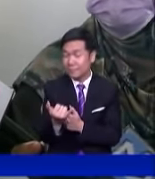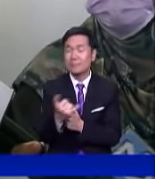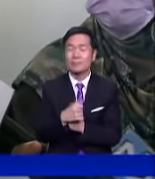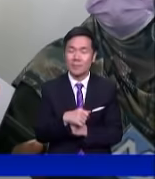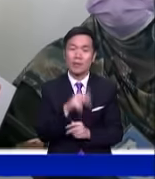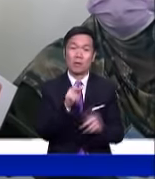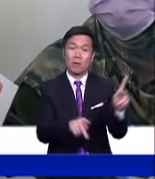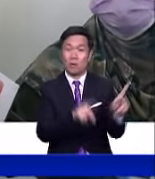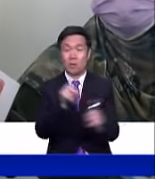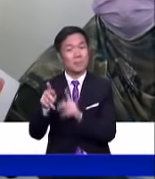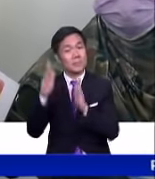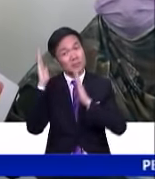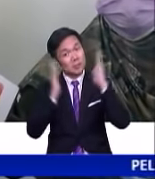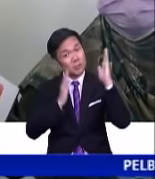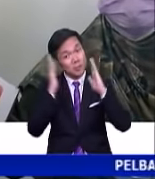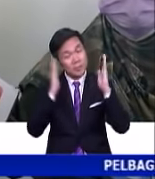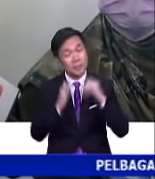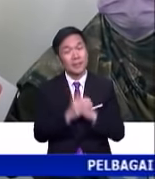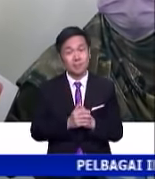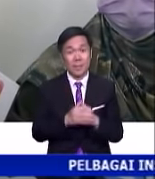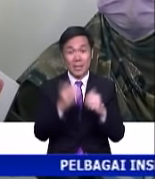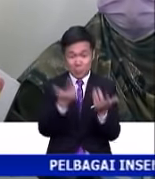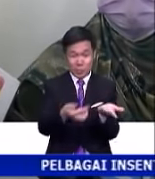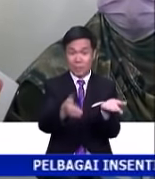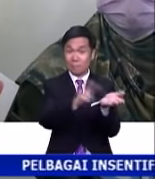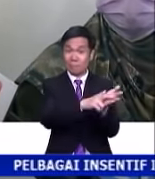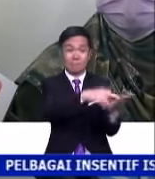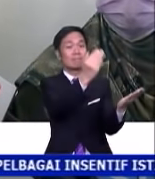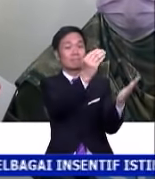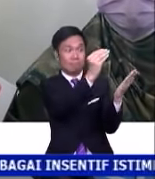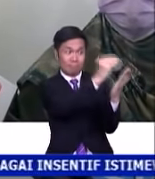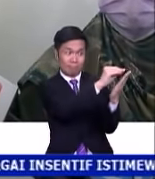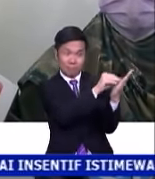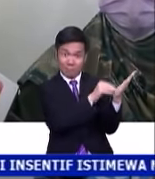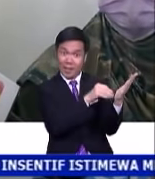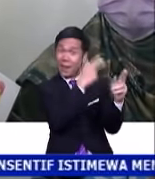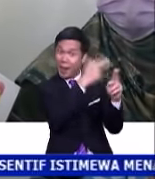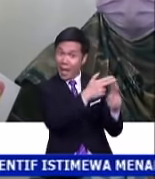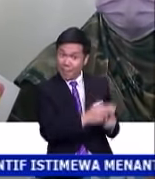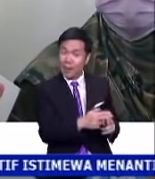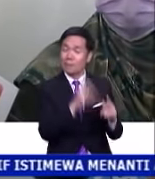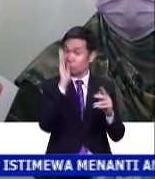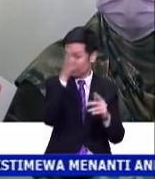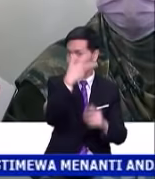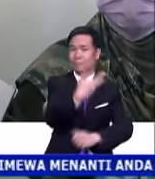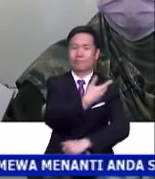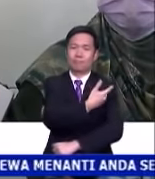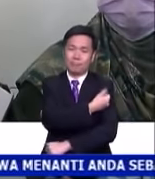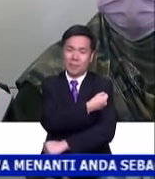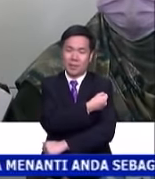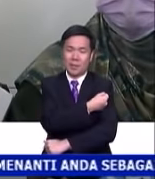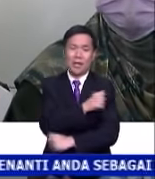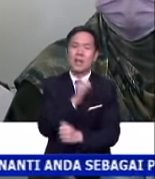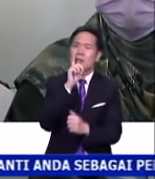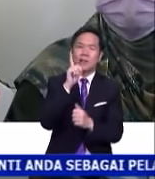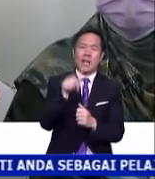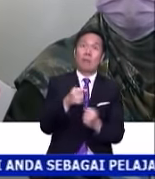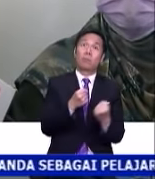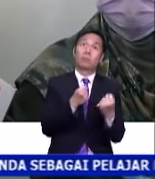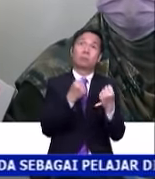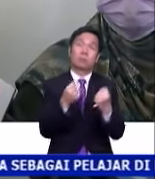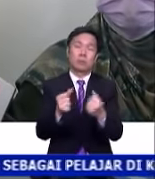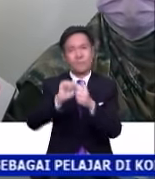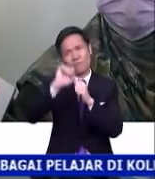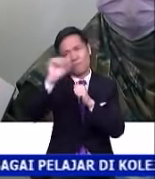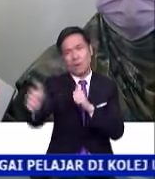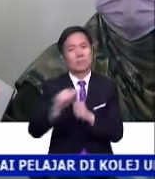mana yang dah masuk dalam senarai penerima vaksin akan menerima vaksin tanpa bergerak jauh daripada